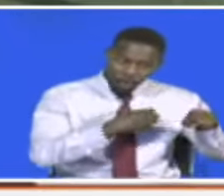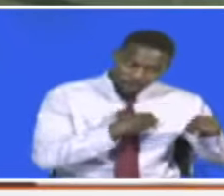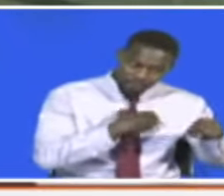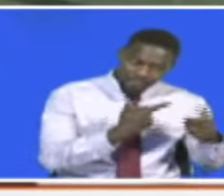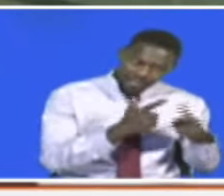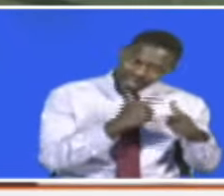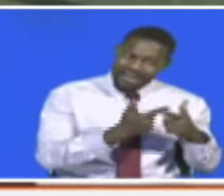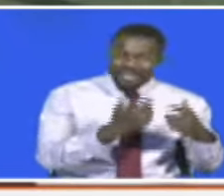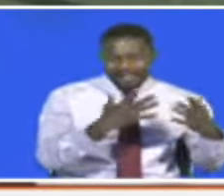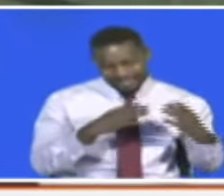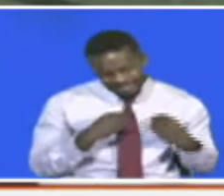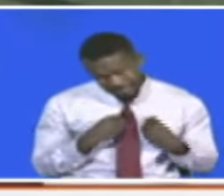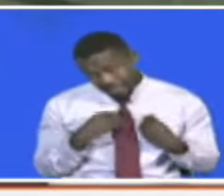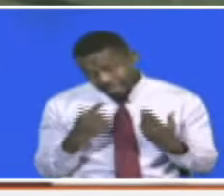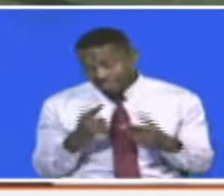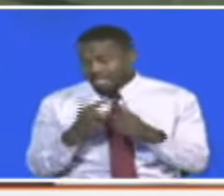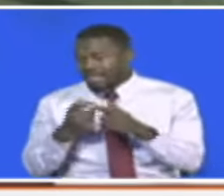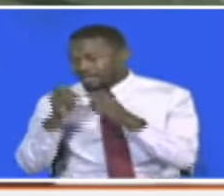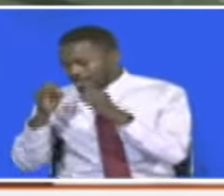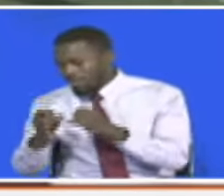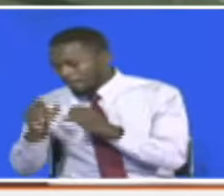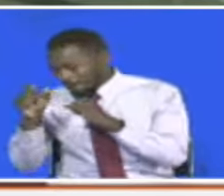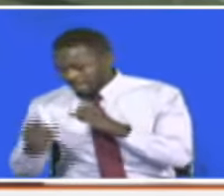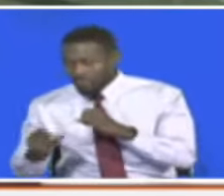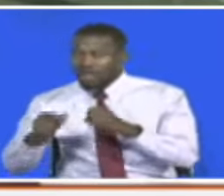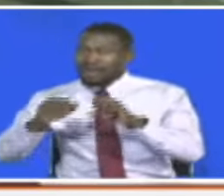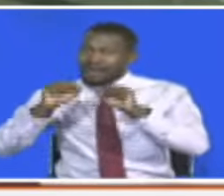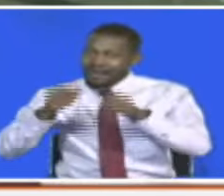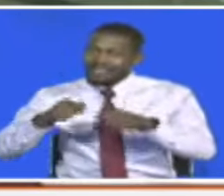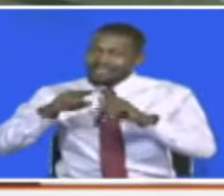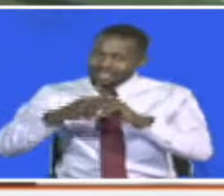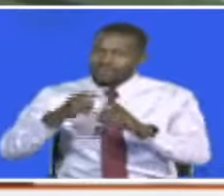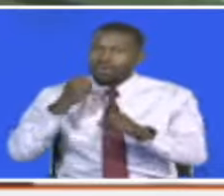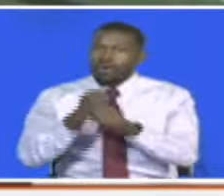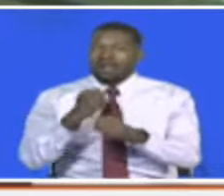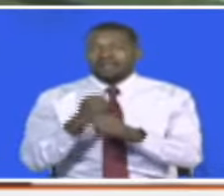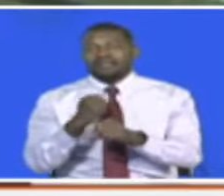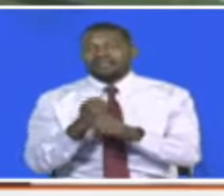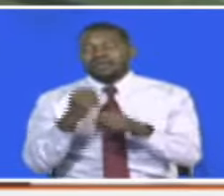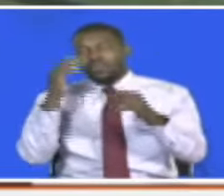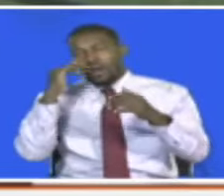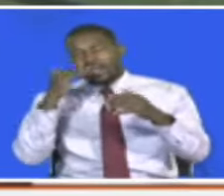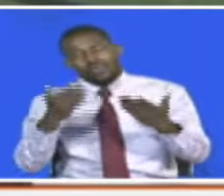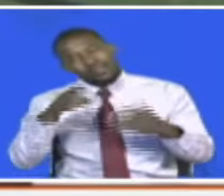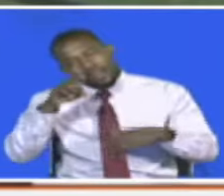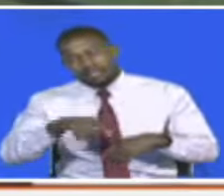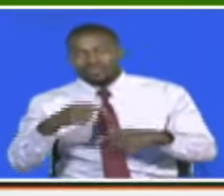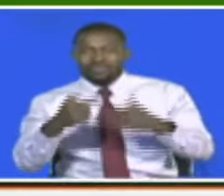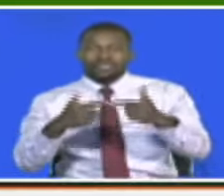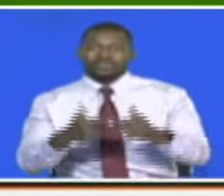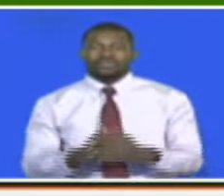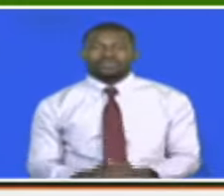accept hayuko kwa ofisi kwa sababu hawa kinatindi wana nguvu ya mwananchi, sio hiyo?